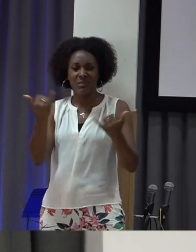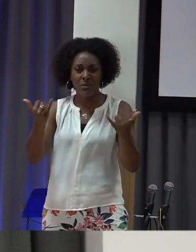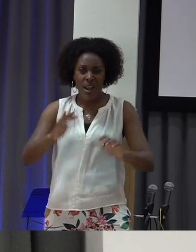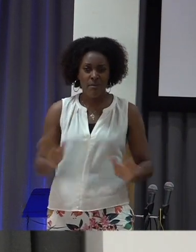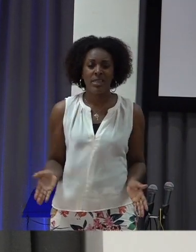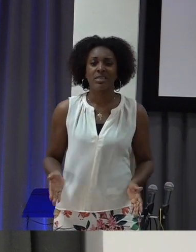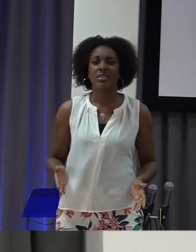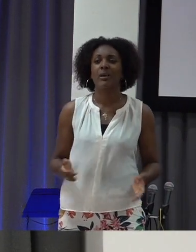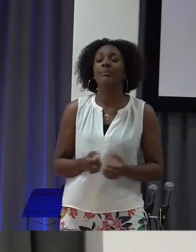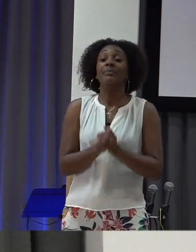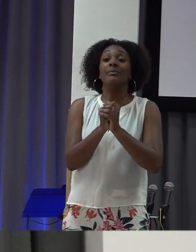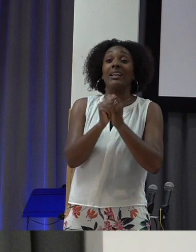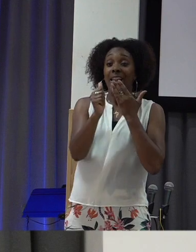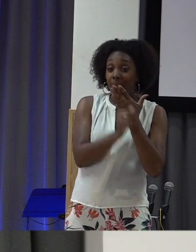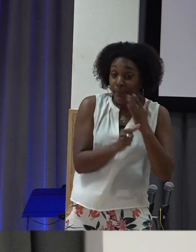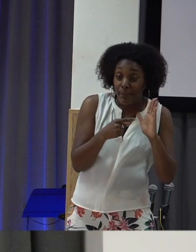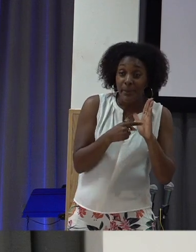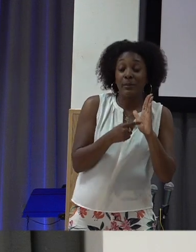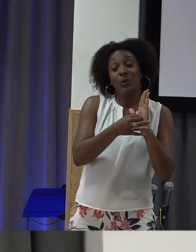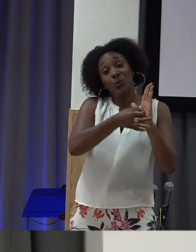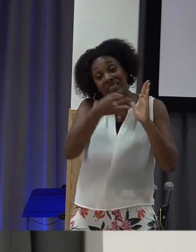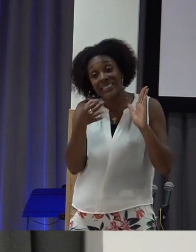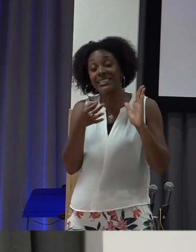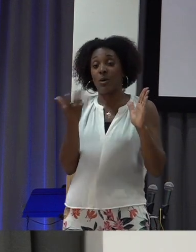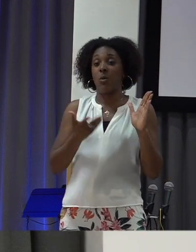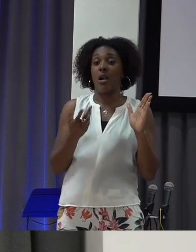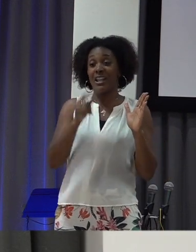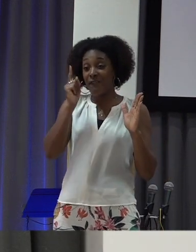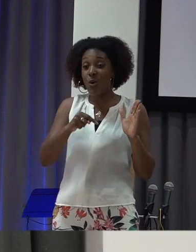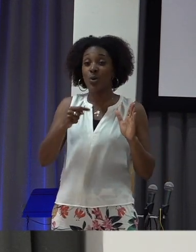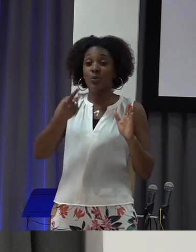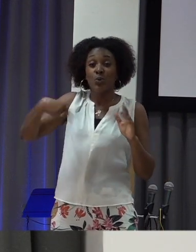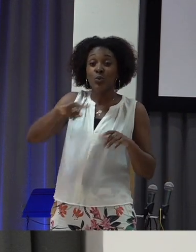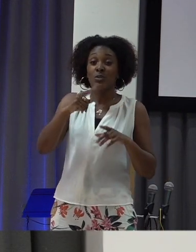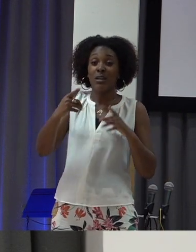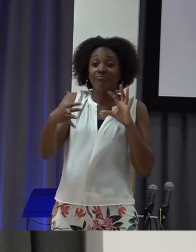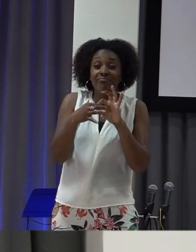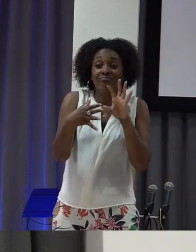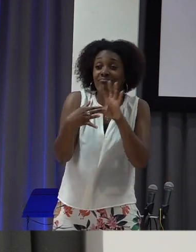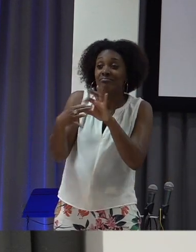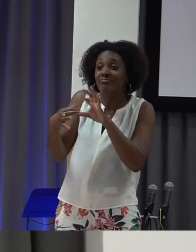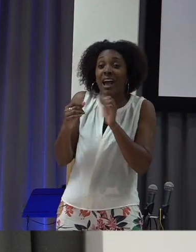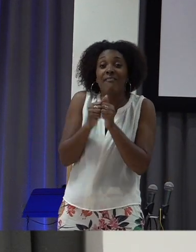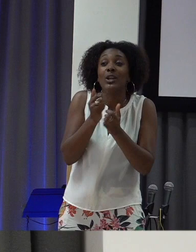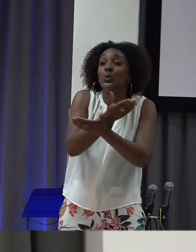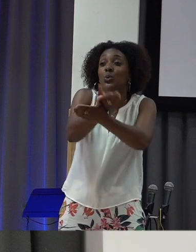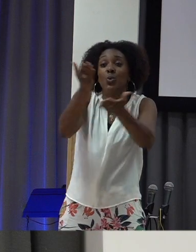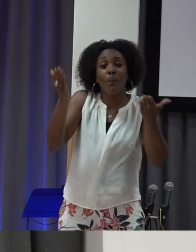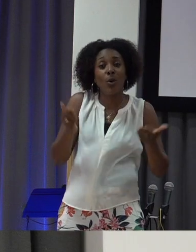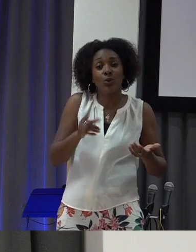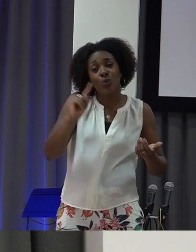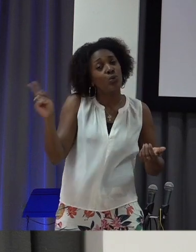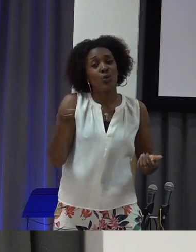contraire, nous rappelle ce que nous avons en commun avec les autres hommes. Nous sommes tous des